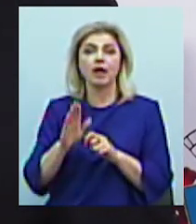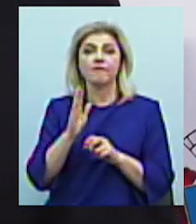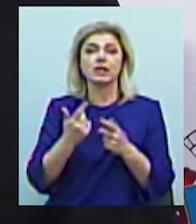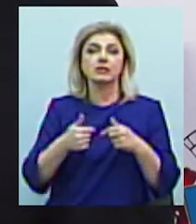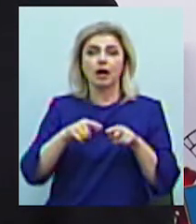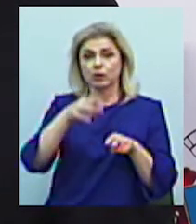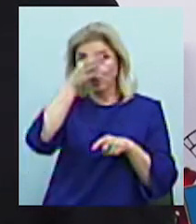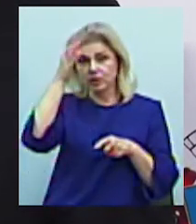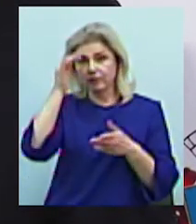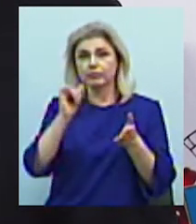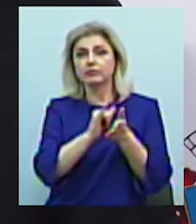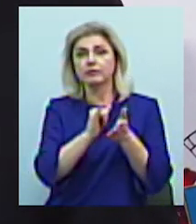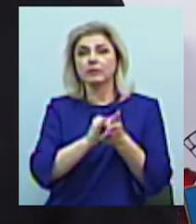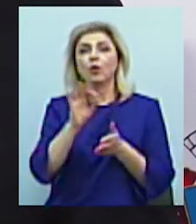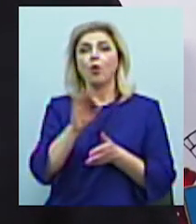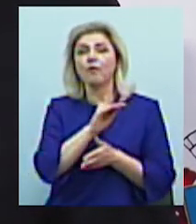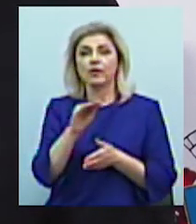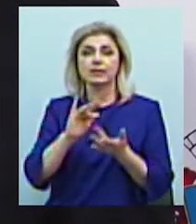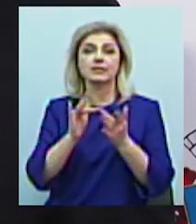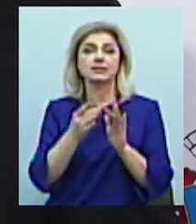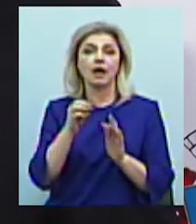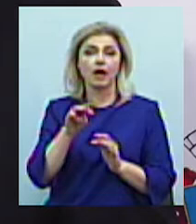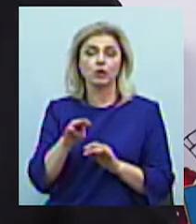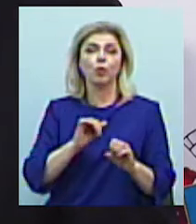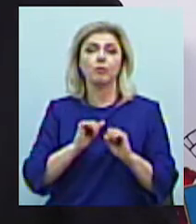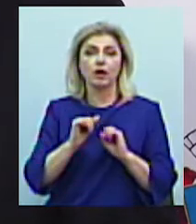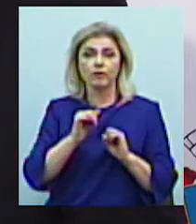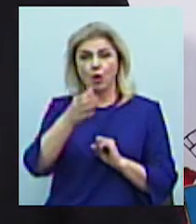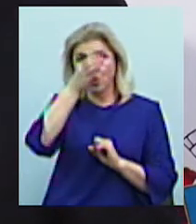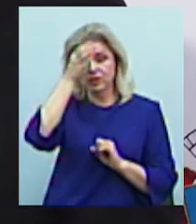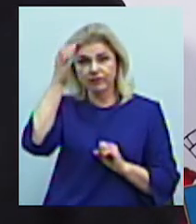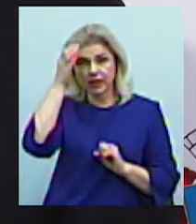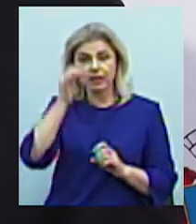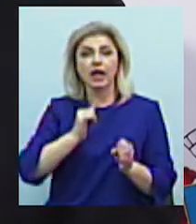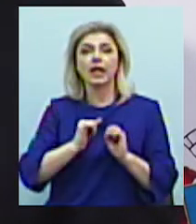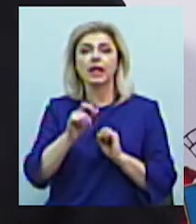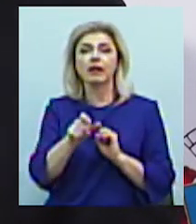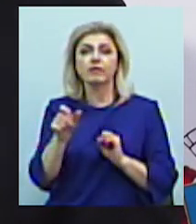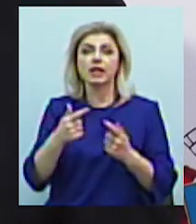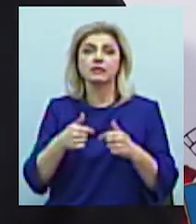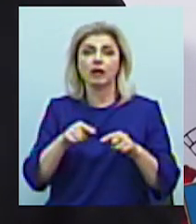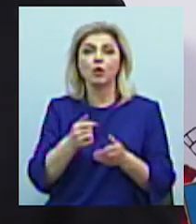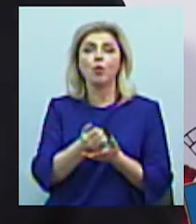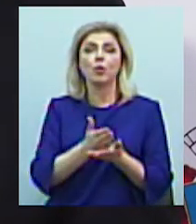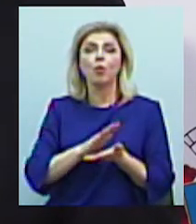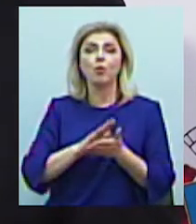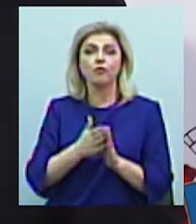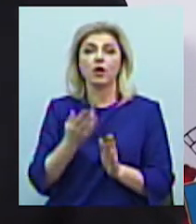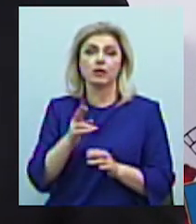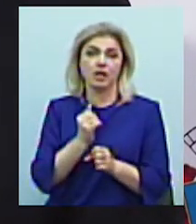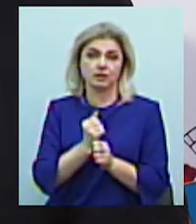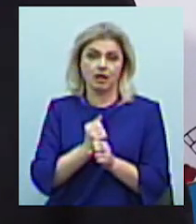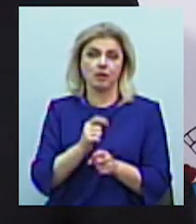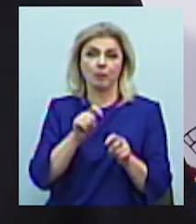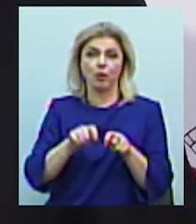освіти розмістити на офіційному сайті управління освіти. Керівникам закладів забезпечити умови для проведення